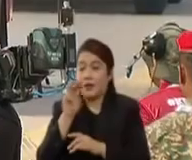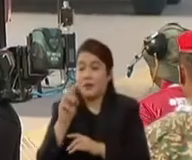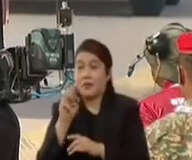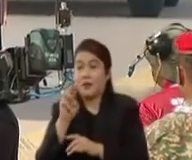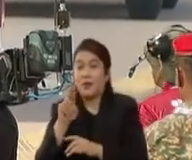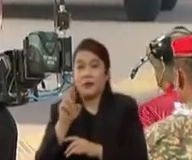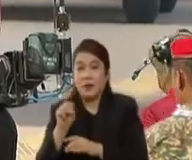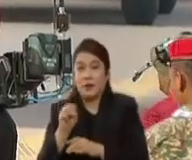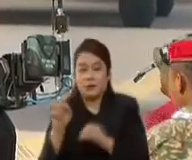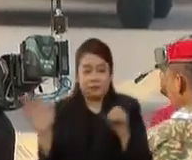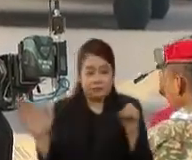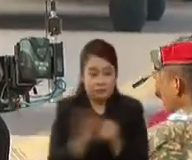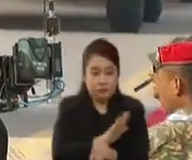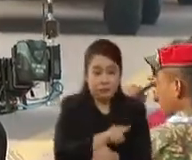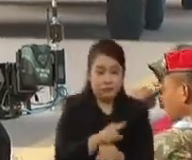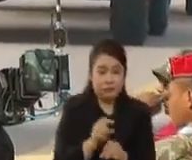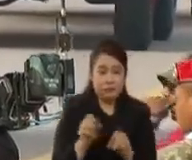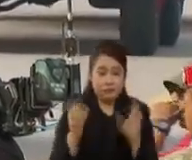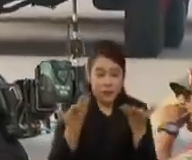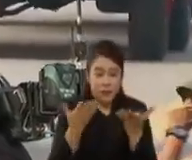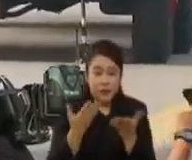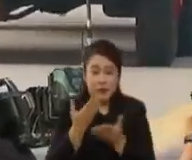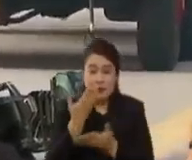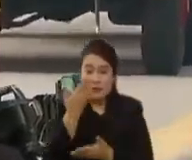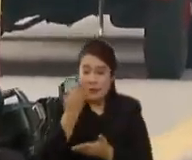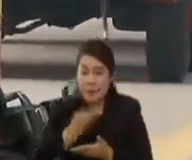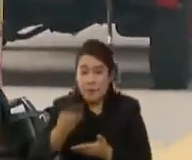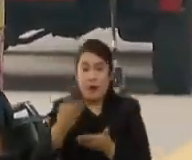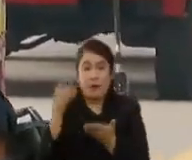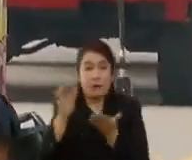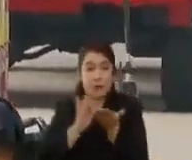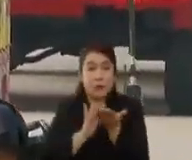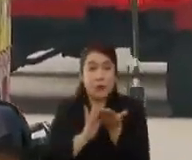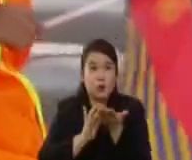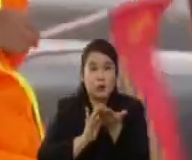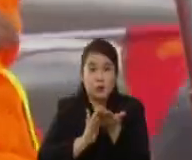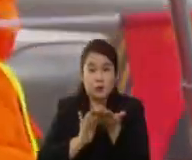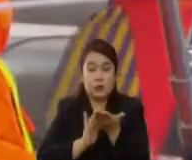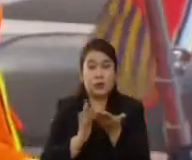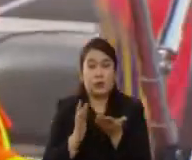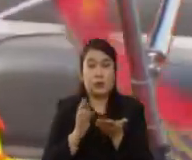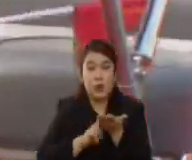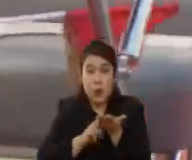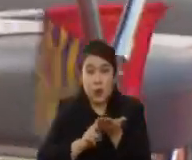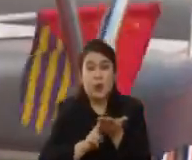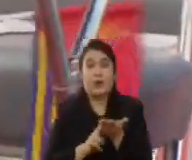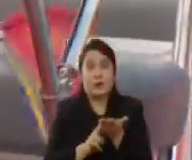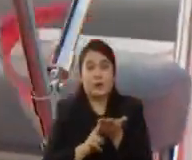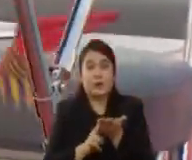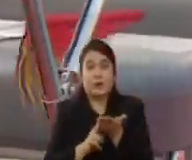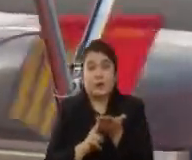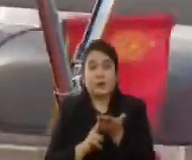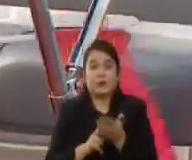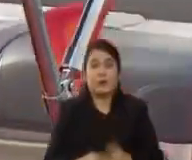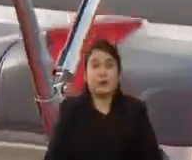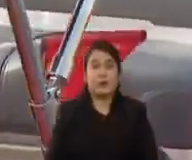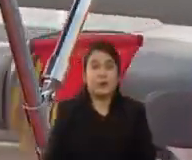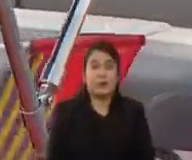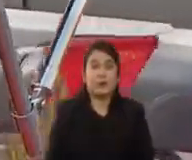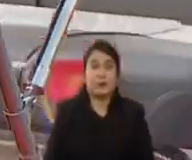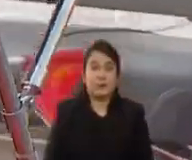dilengkapi dengan peralatan perubatan untuk memberikan rawatan awal kecemasan dan pengurusan trauma kepada mangsa.